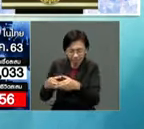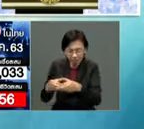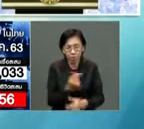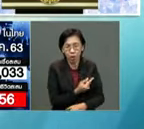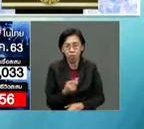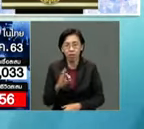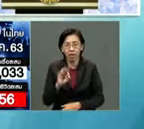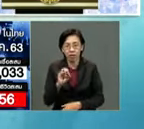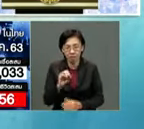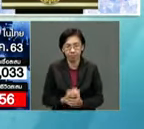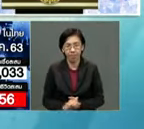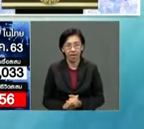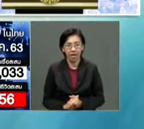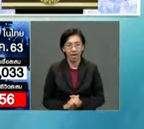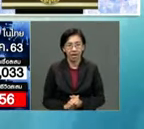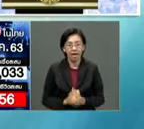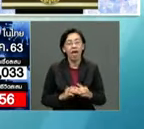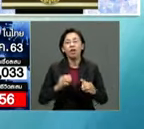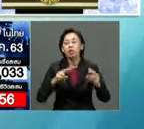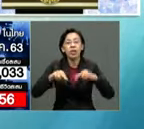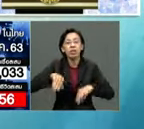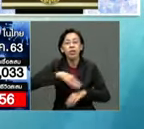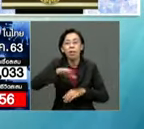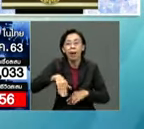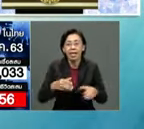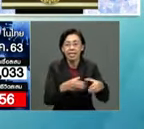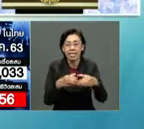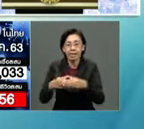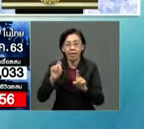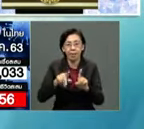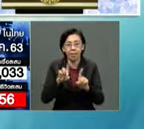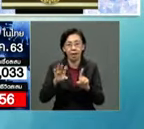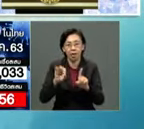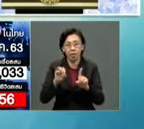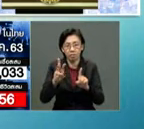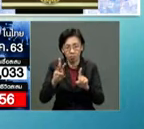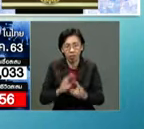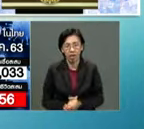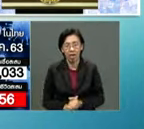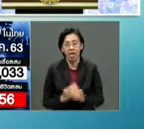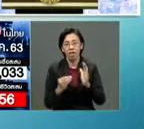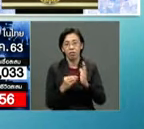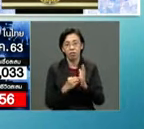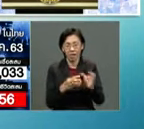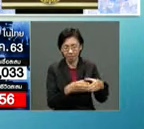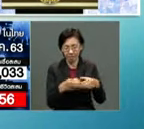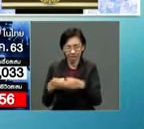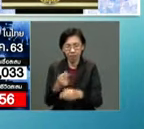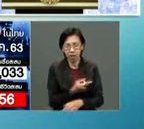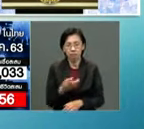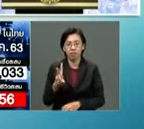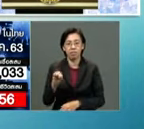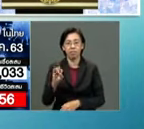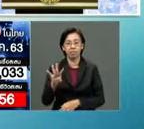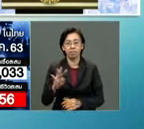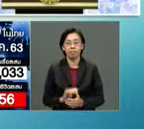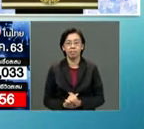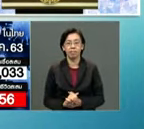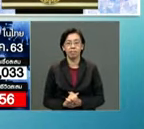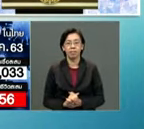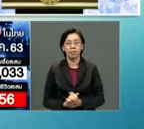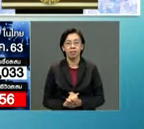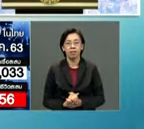ไปอีก 1,896 แล้วก็ชุดตรวจส่วนกลางอีก74ทีมลงไปนะครับแล้วก็มีชุดต